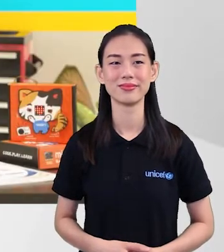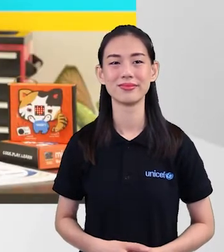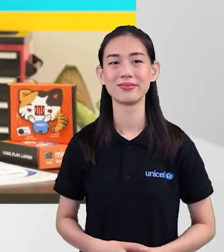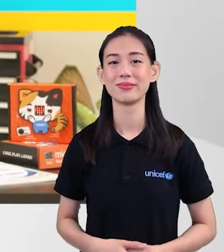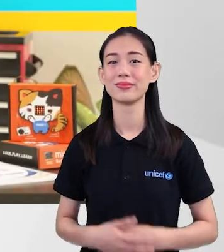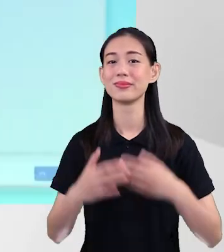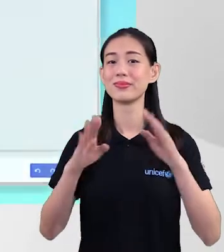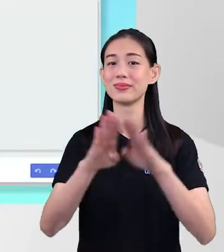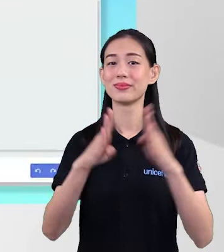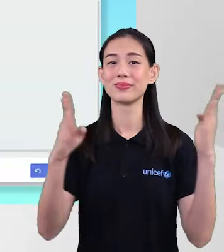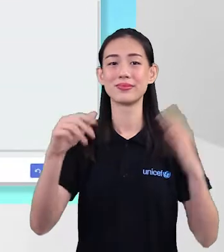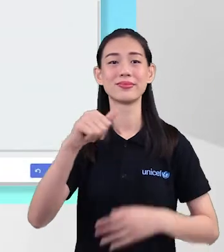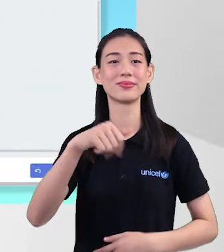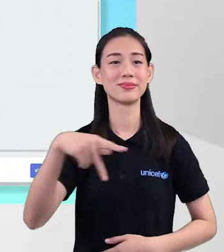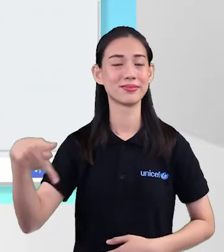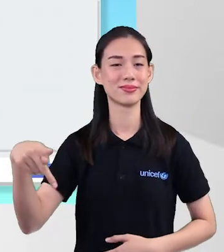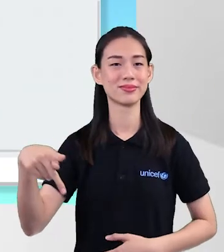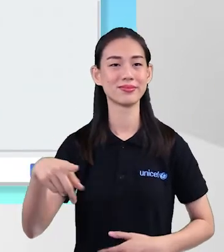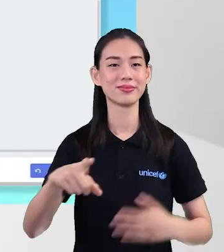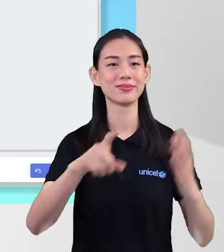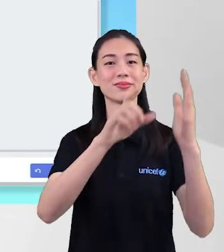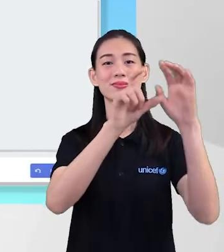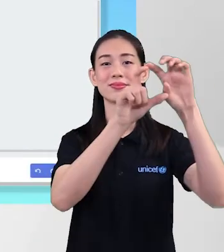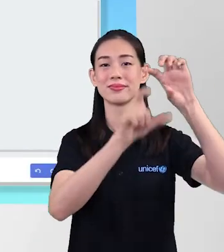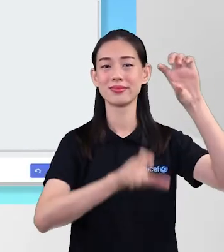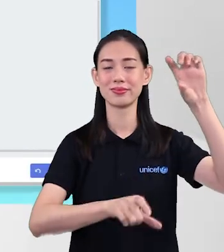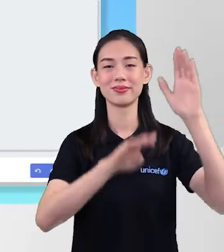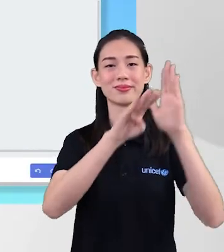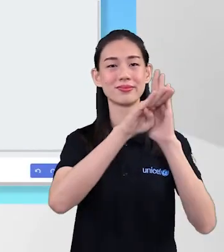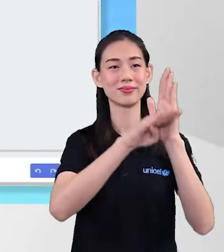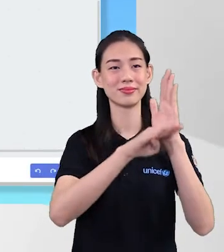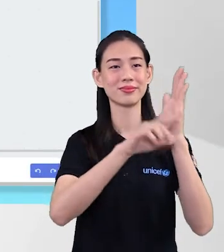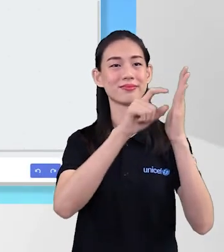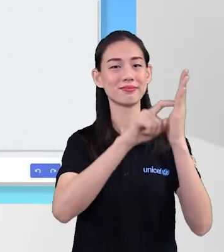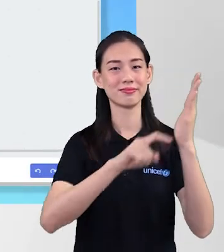Dalam perisian make code, pilih dan tekan block on button press.